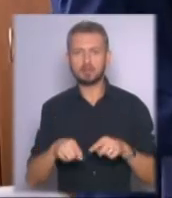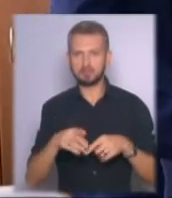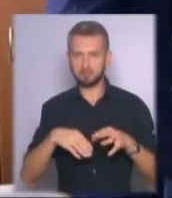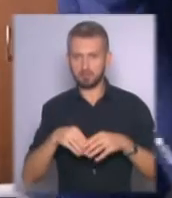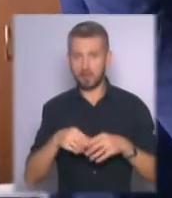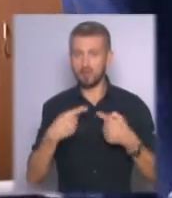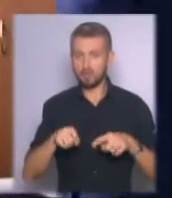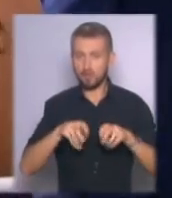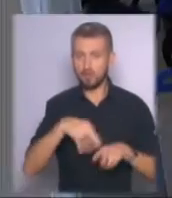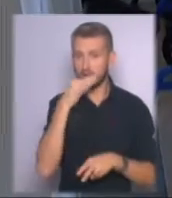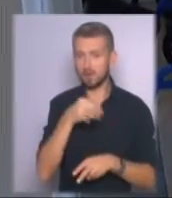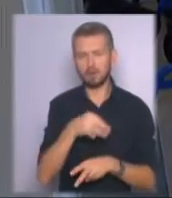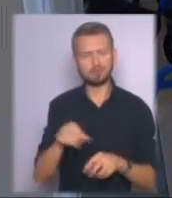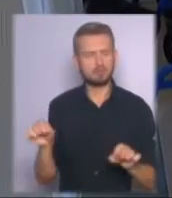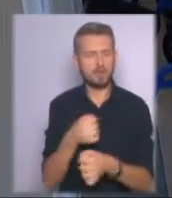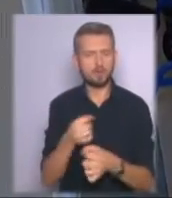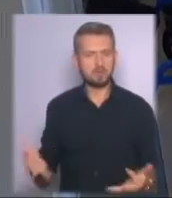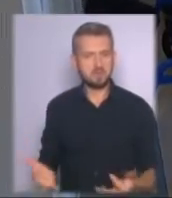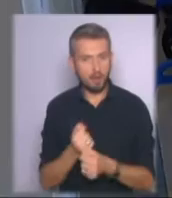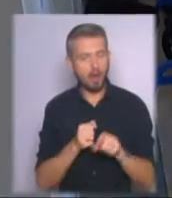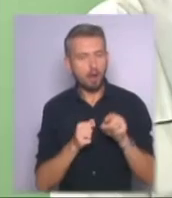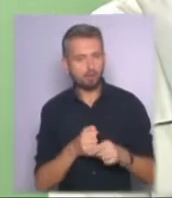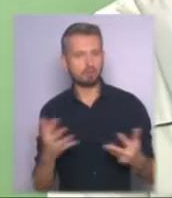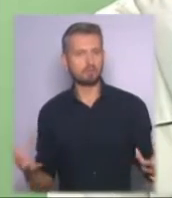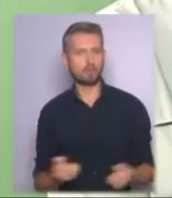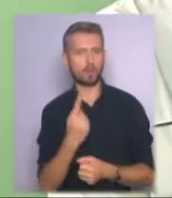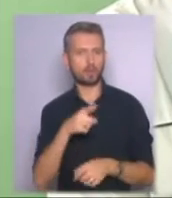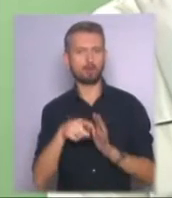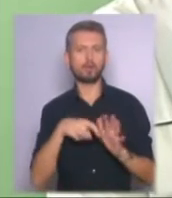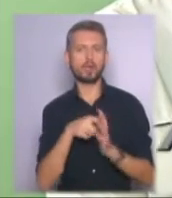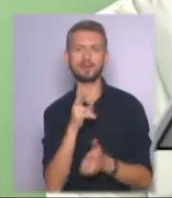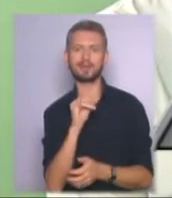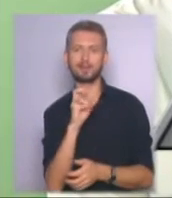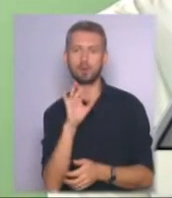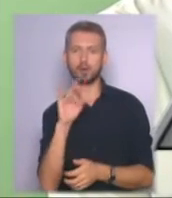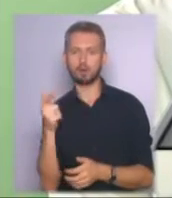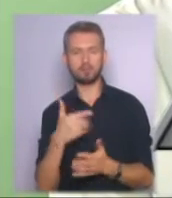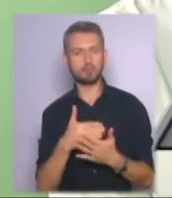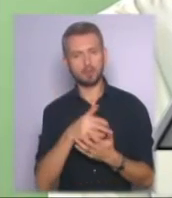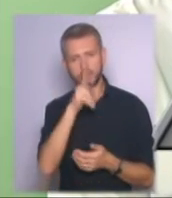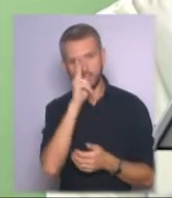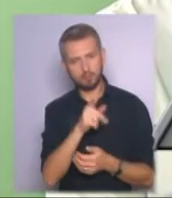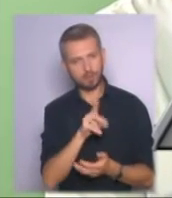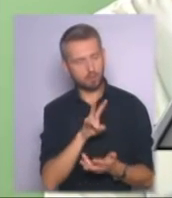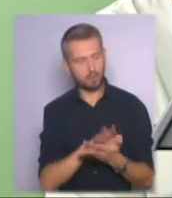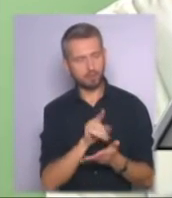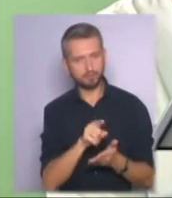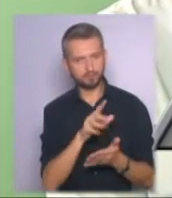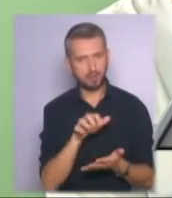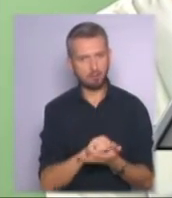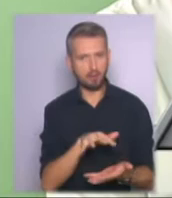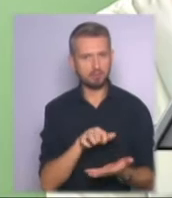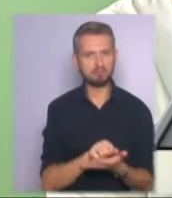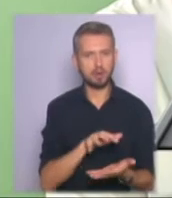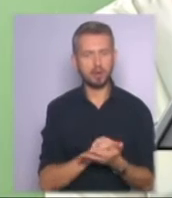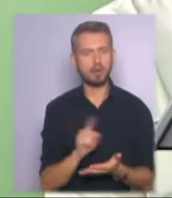лікарі шпиталю повернули до руху і одного з донецьких кіборгів. Займалися фактично 2 місяці, постійно з ним займалися для того, щоб підготувати його